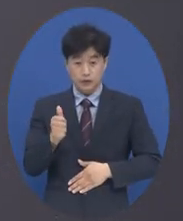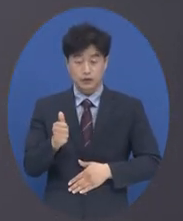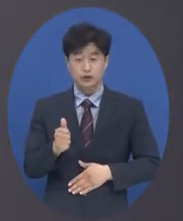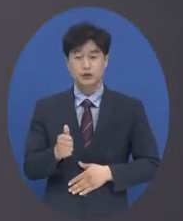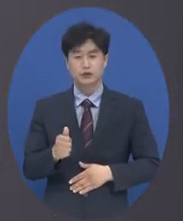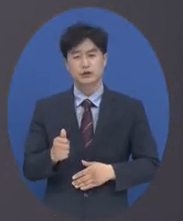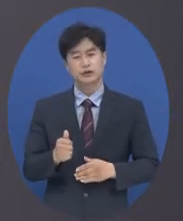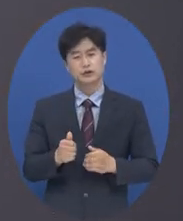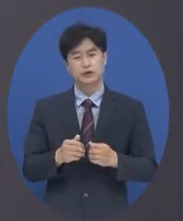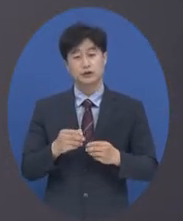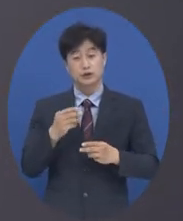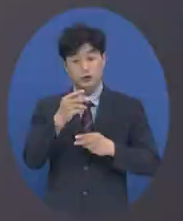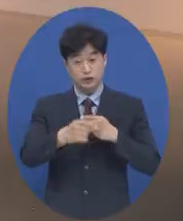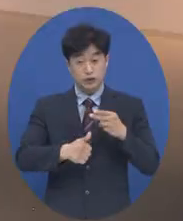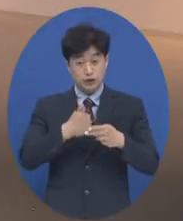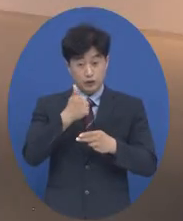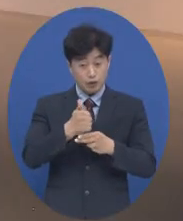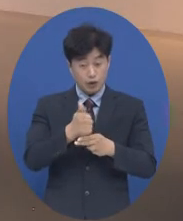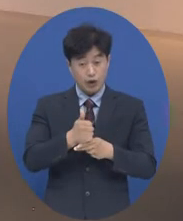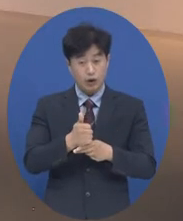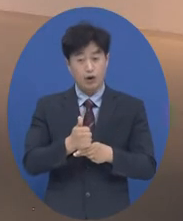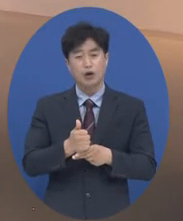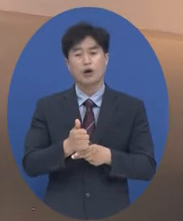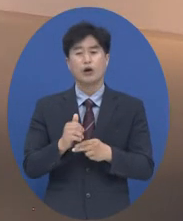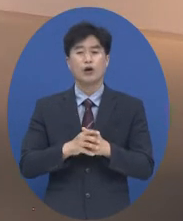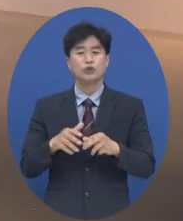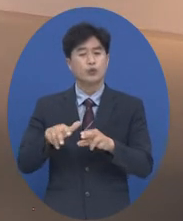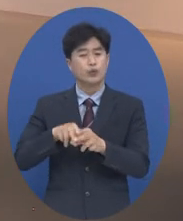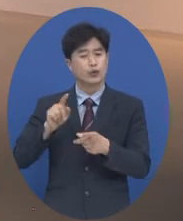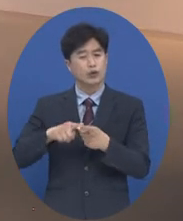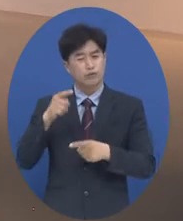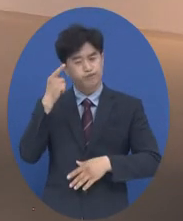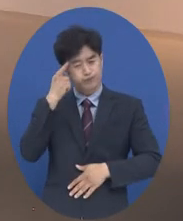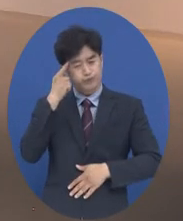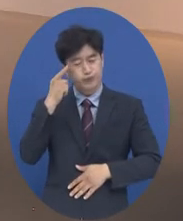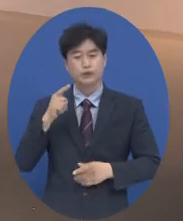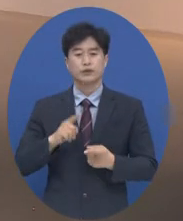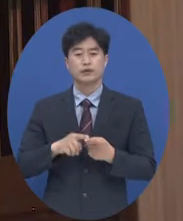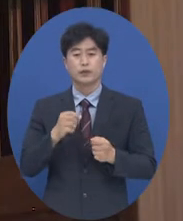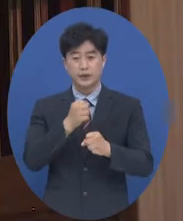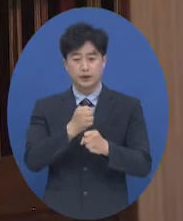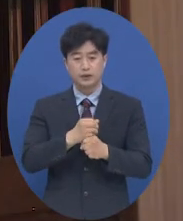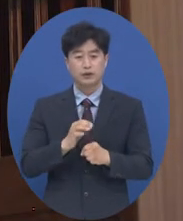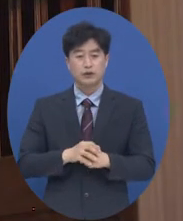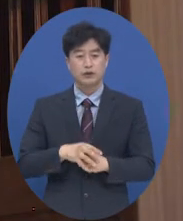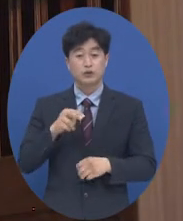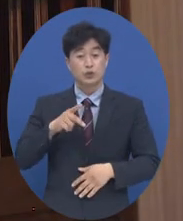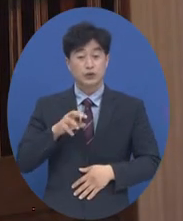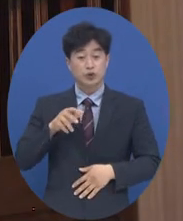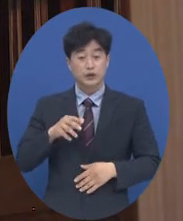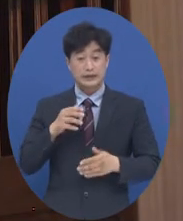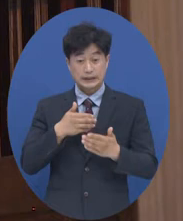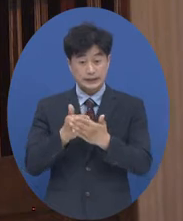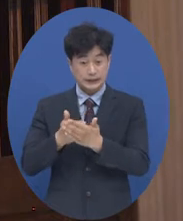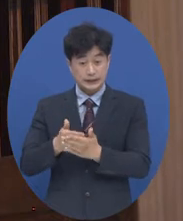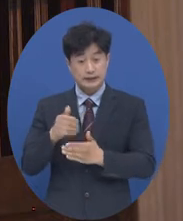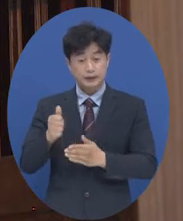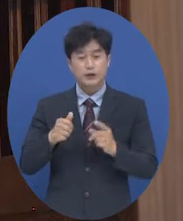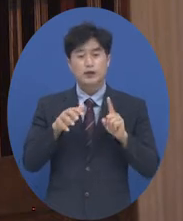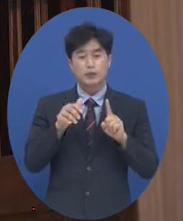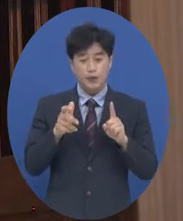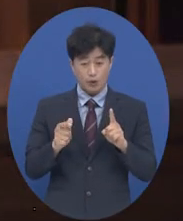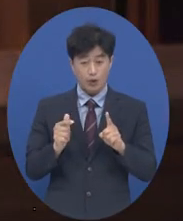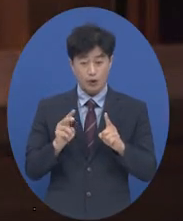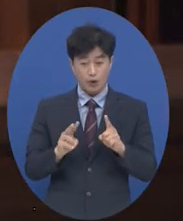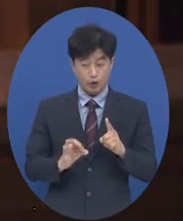대한 의문을 제기합니다. 송선진 작가의 일평조차는 이주와 난민에 대한 고찰을